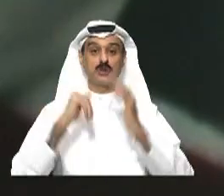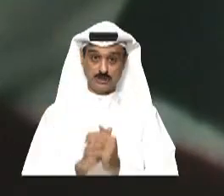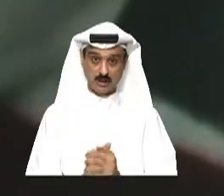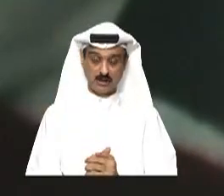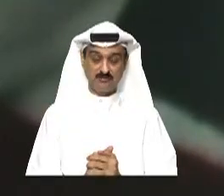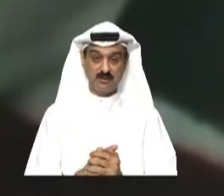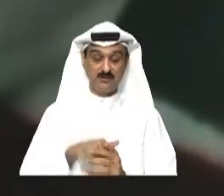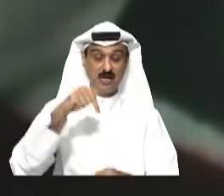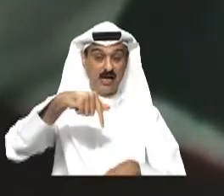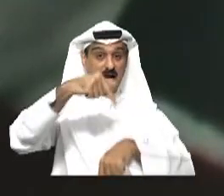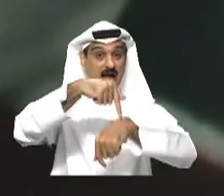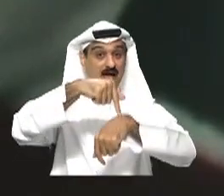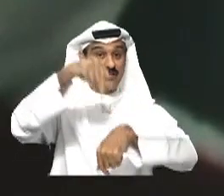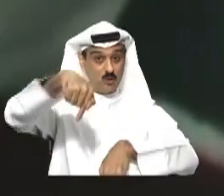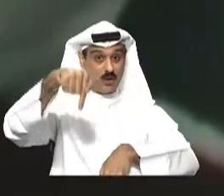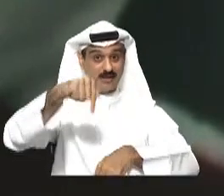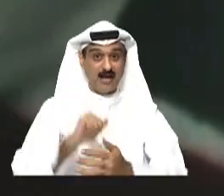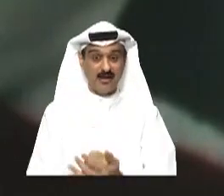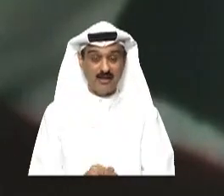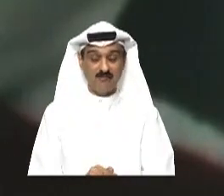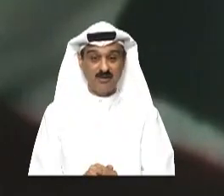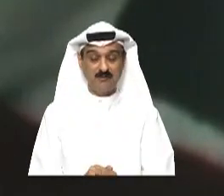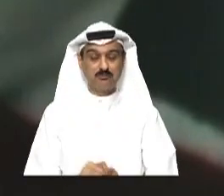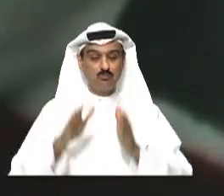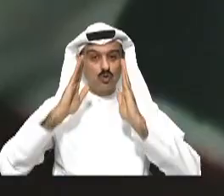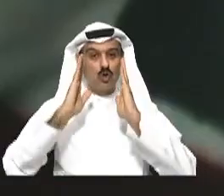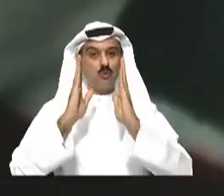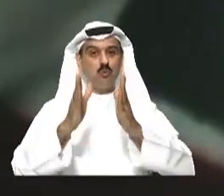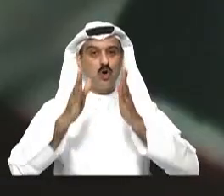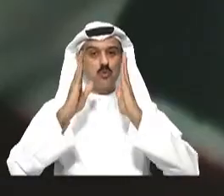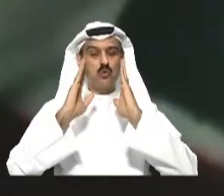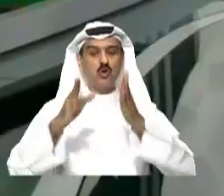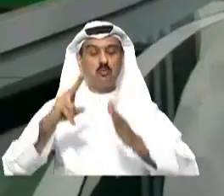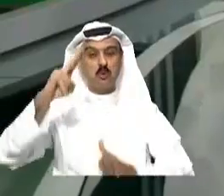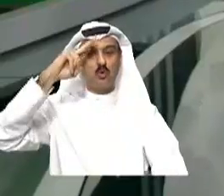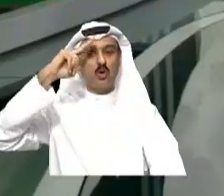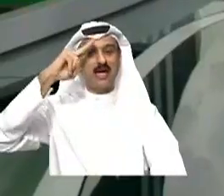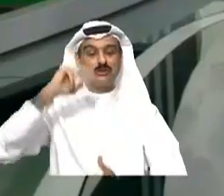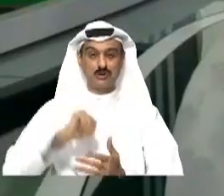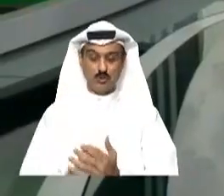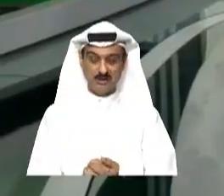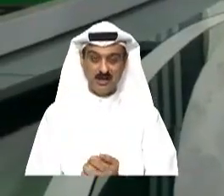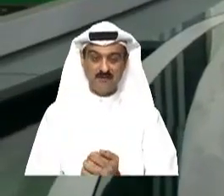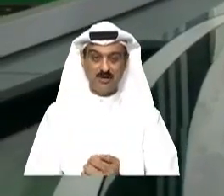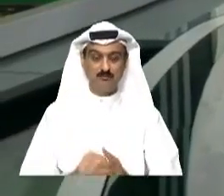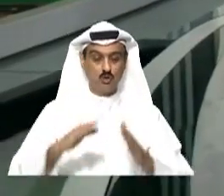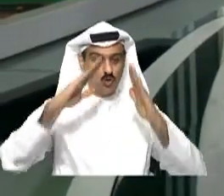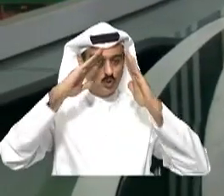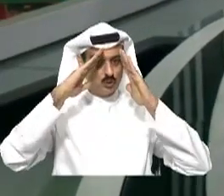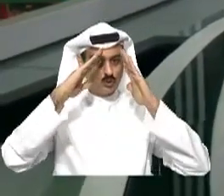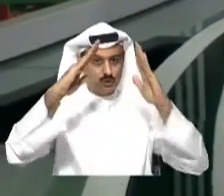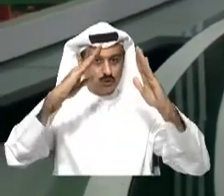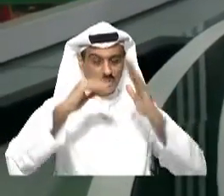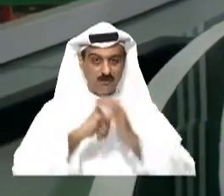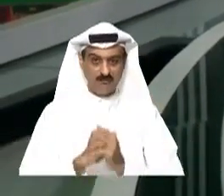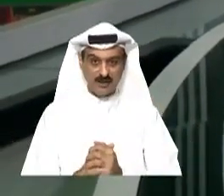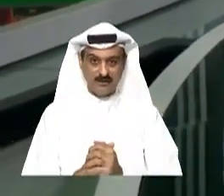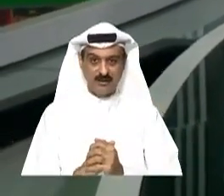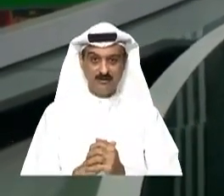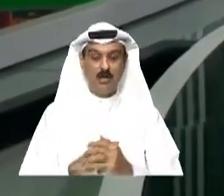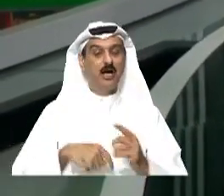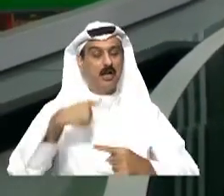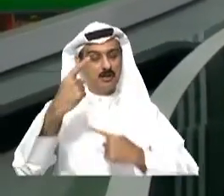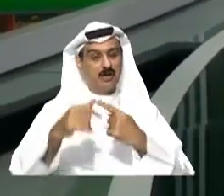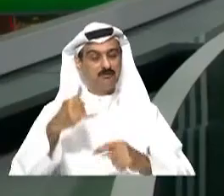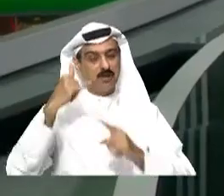بنخصص هذا وقت مستقطع بأن نبارك المنتخب السعودي ونسور الأخضر هذا الفوز. كل شكر لك بوجودك معنا، ويضح متواصلين